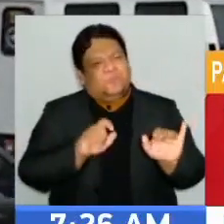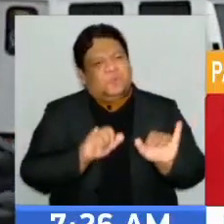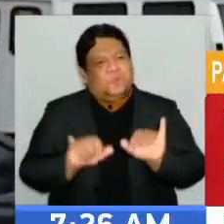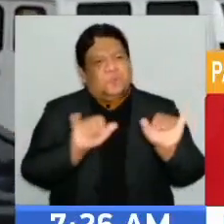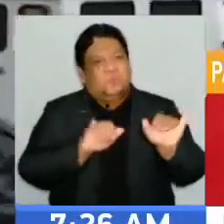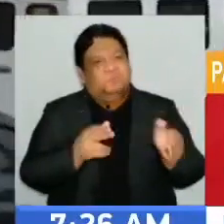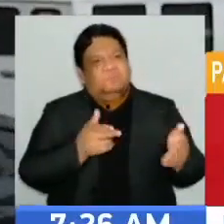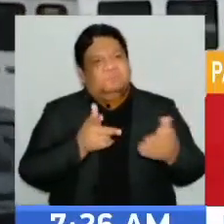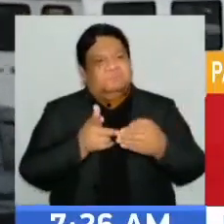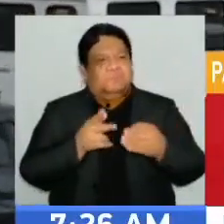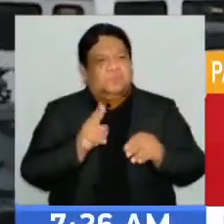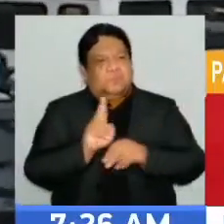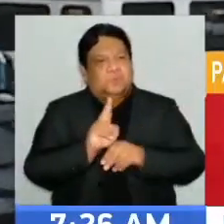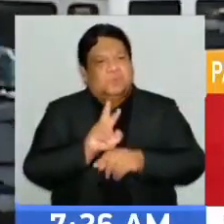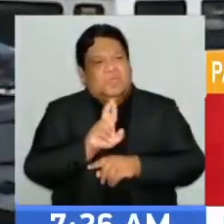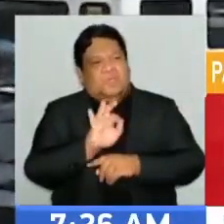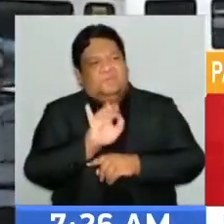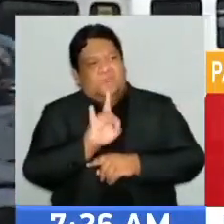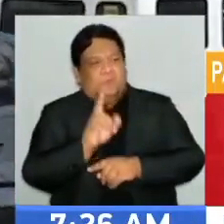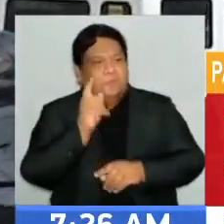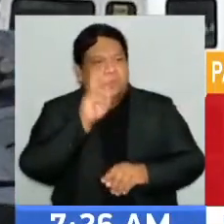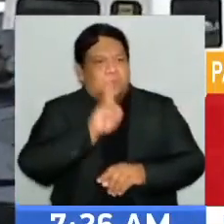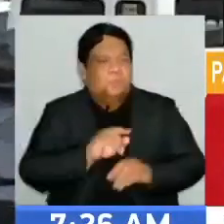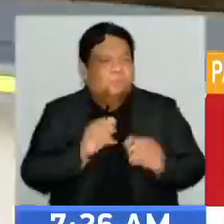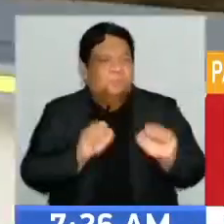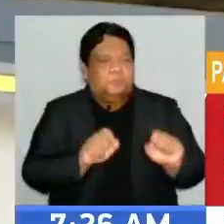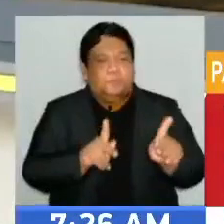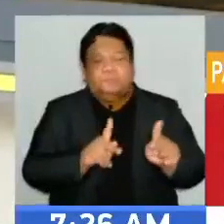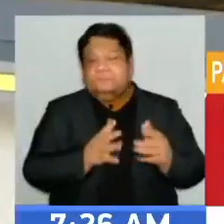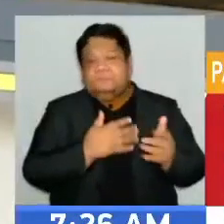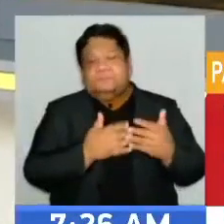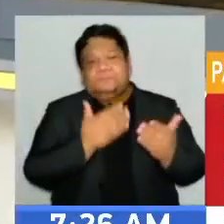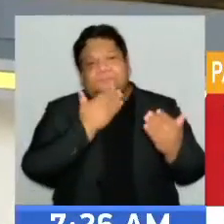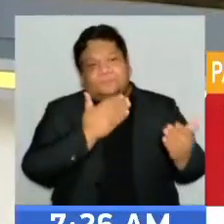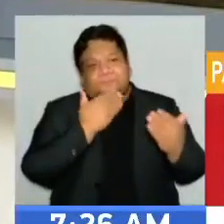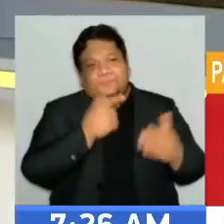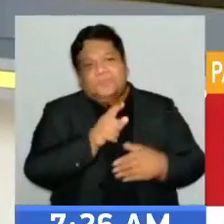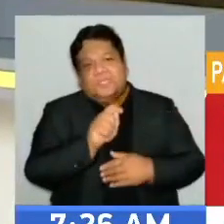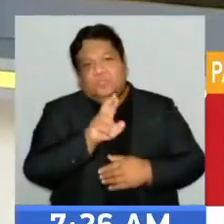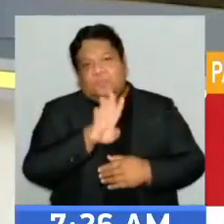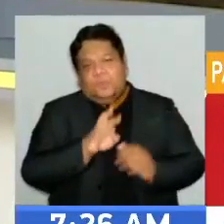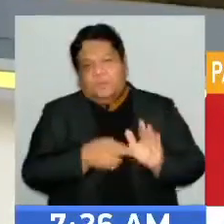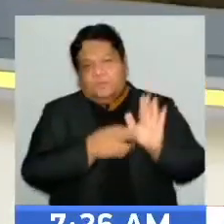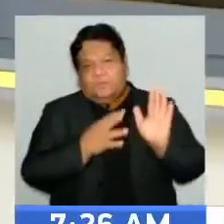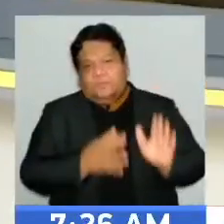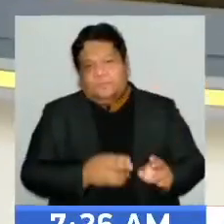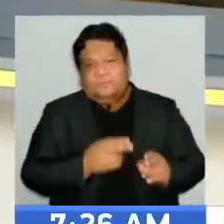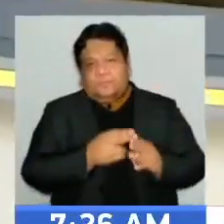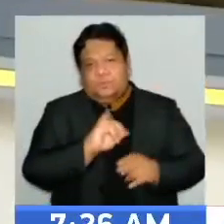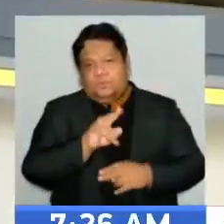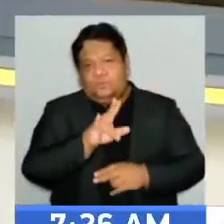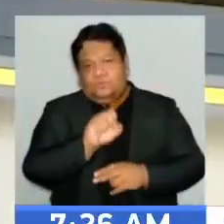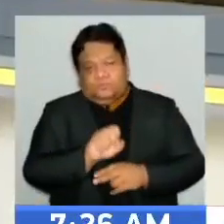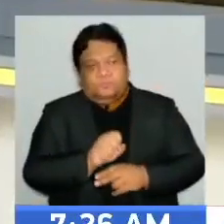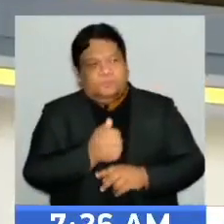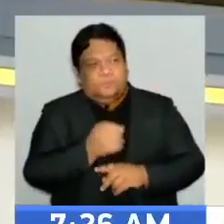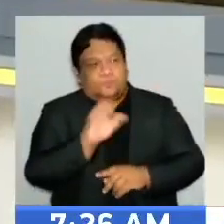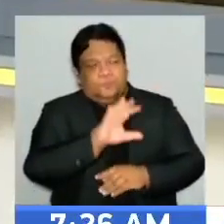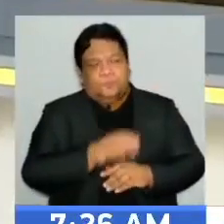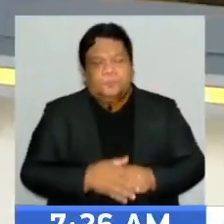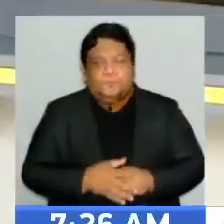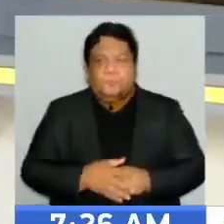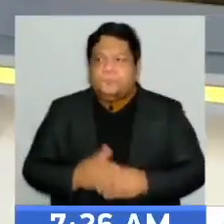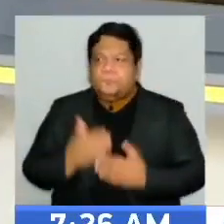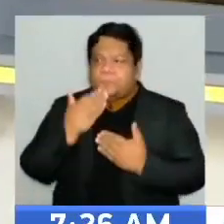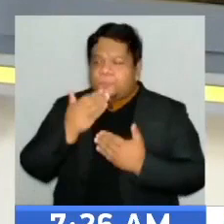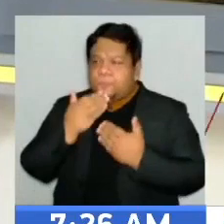para maging tuloy-tuloy nito. Anyway, maraming salamat, Toll Regulatory Board spokesperson Julius Corpus. Maganda umaga sa iyo. Magandang umaga po, Ma'am